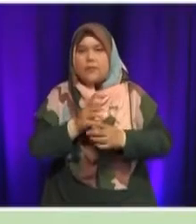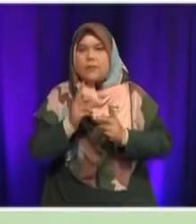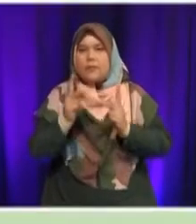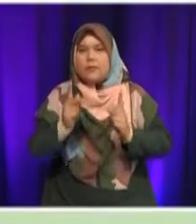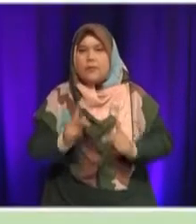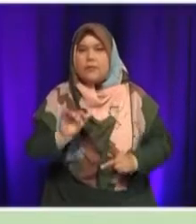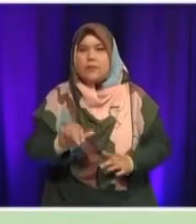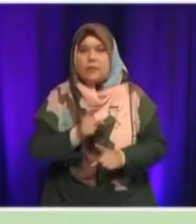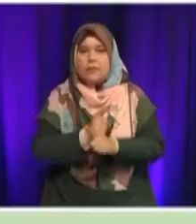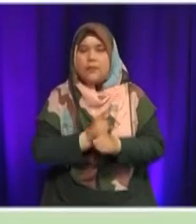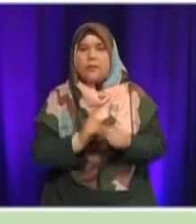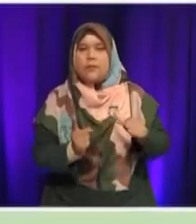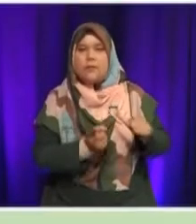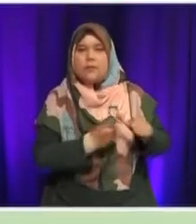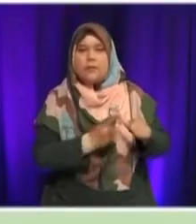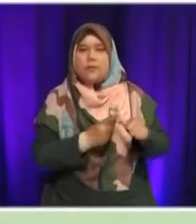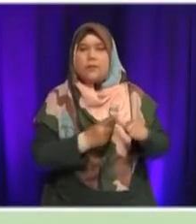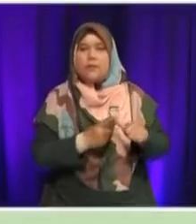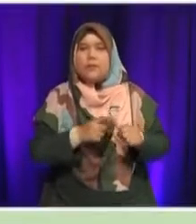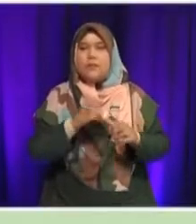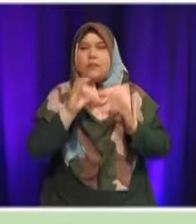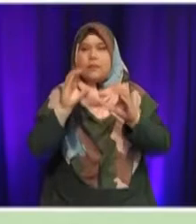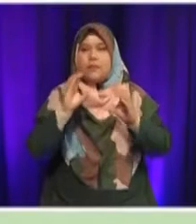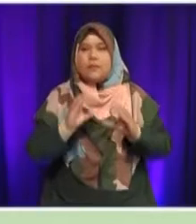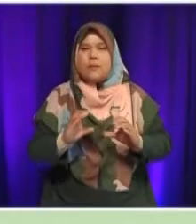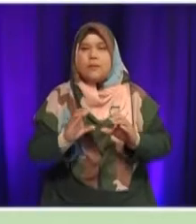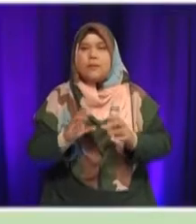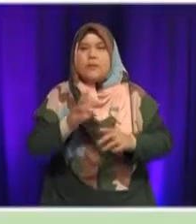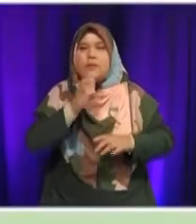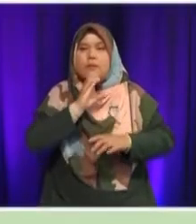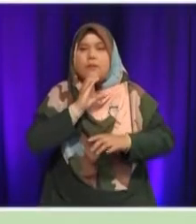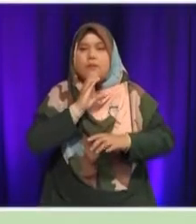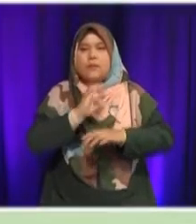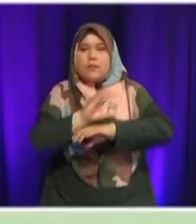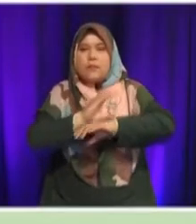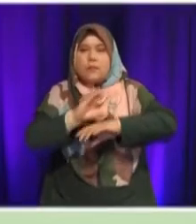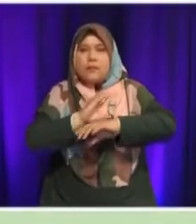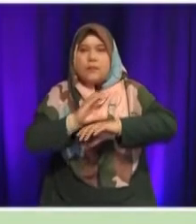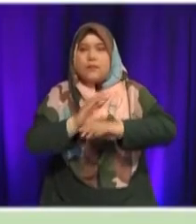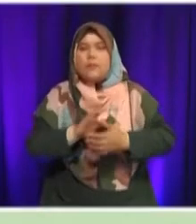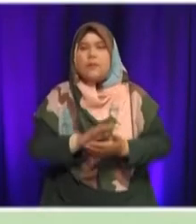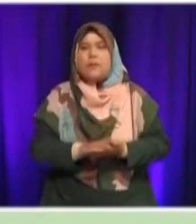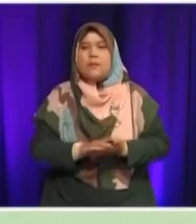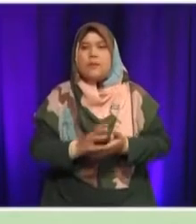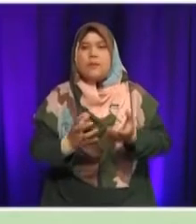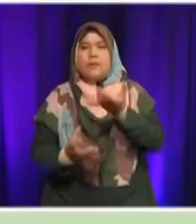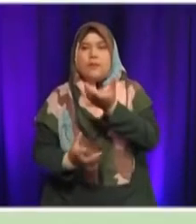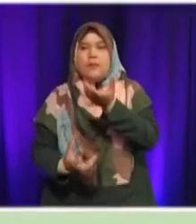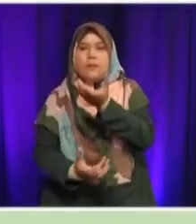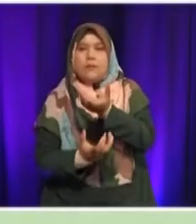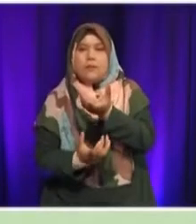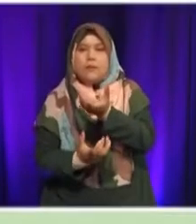langkah pertama adalah mencairkan pada suhu 45°c secara tidak bobol seperti yang